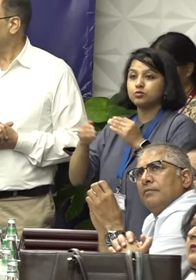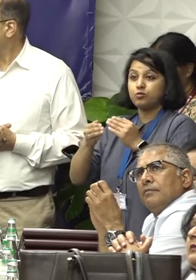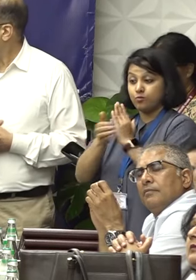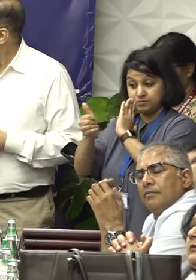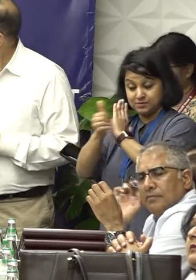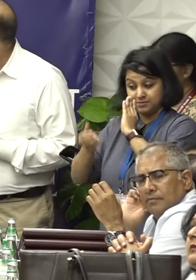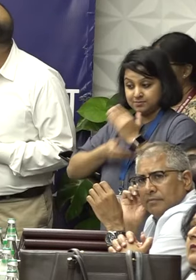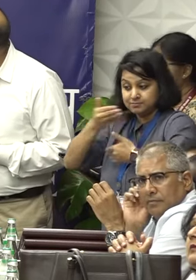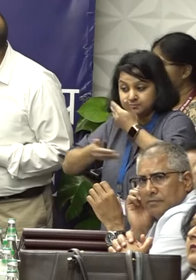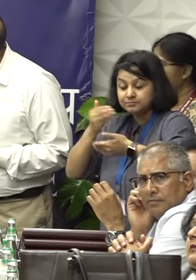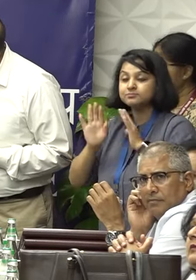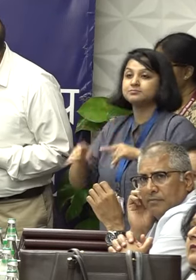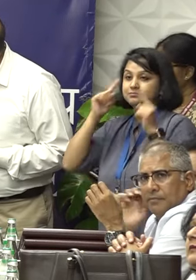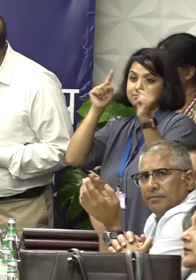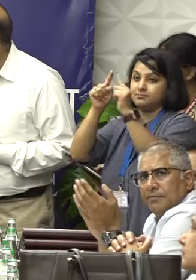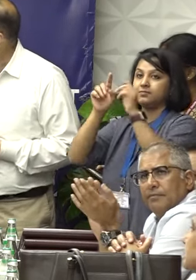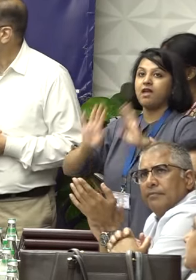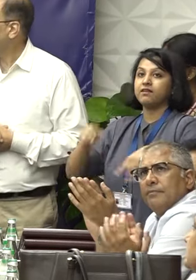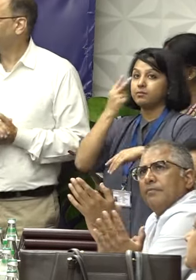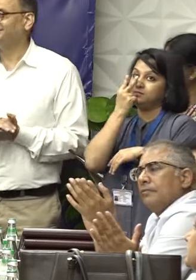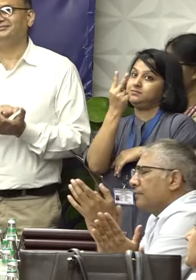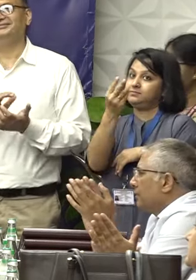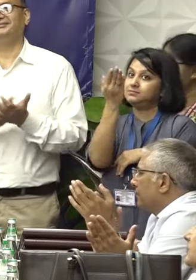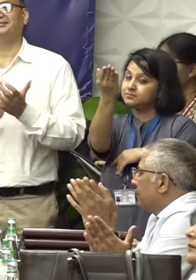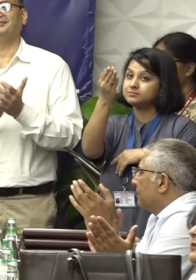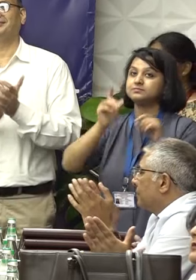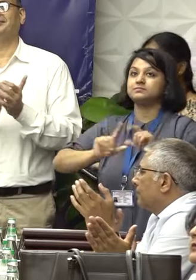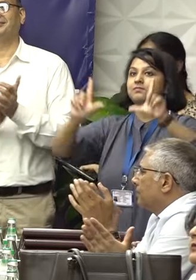रहेगा। आप अपनी स्क्रीन पर देख पा रहे हैं